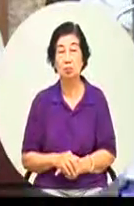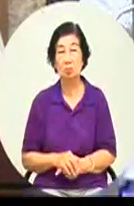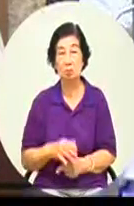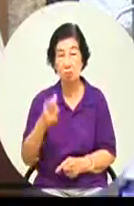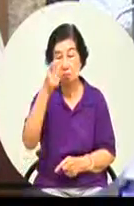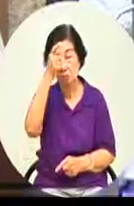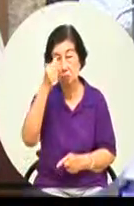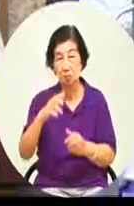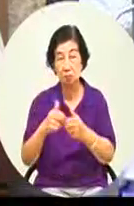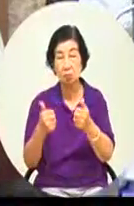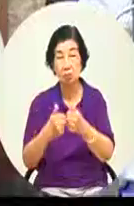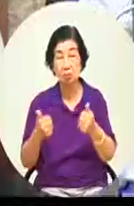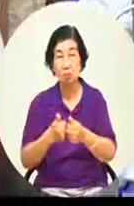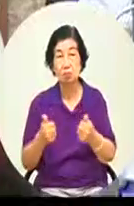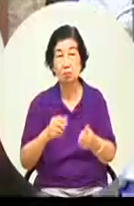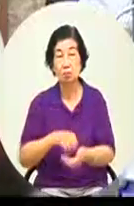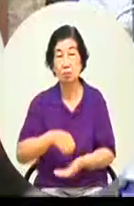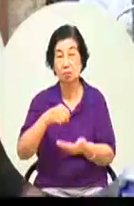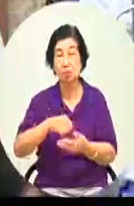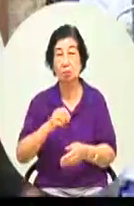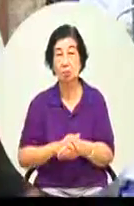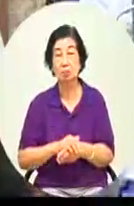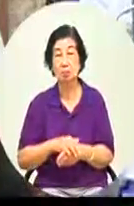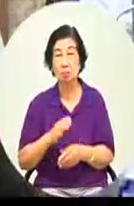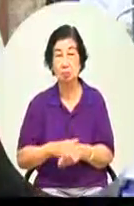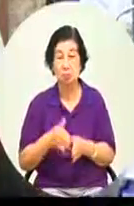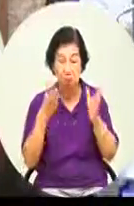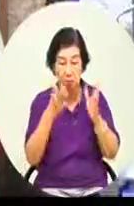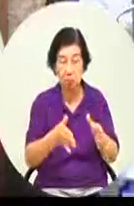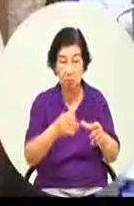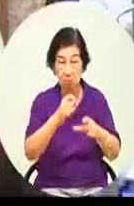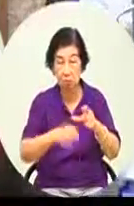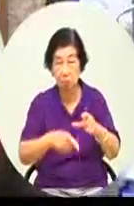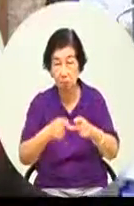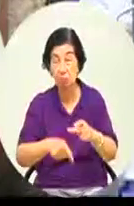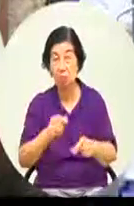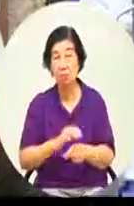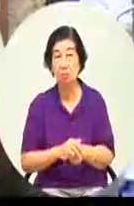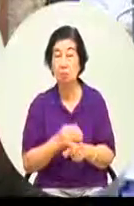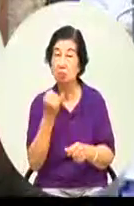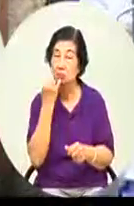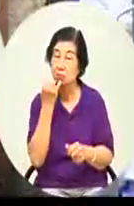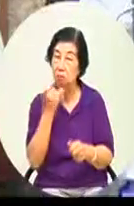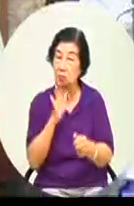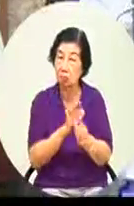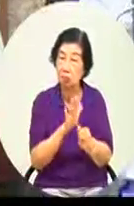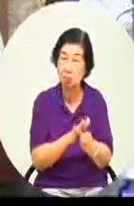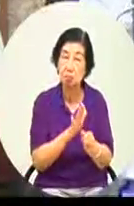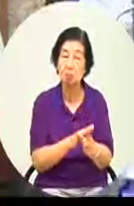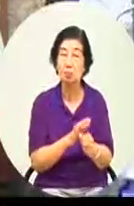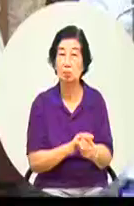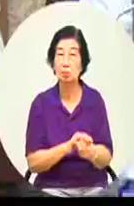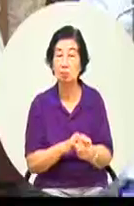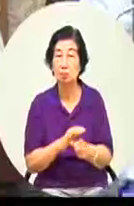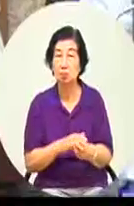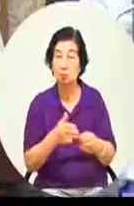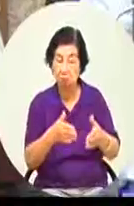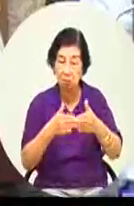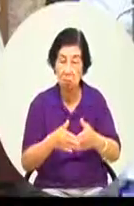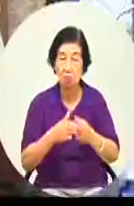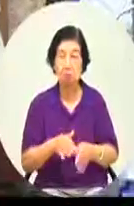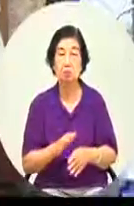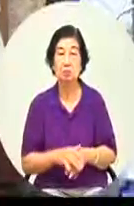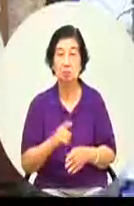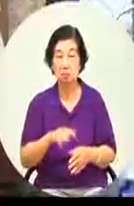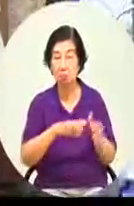提的部分吼，是不是当针对遐秋乡啦、啊，遐迄个，因为毕竟也是可以满足他们需求嘛。那这一部分的相关的这些考量